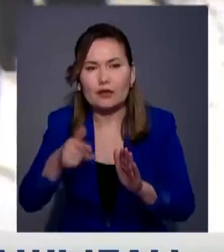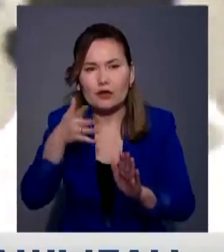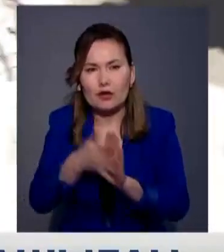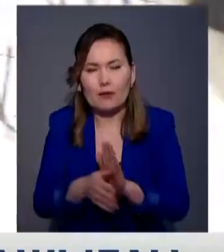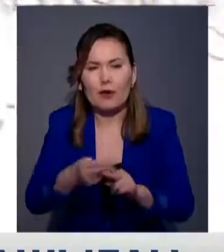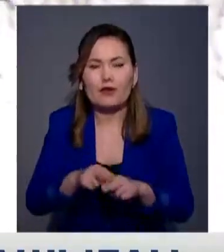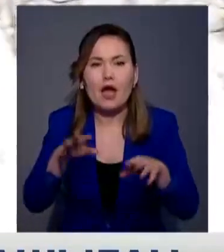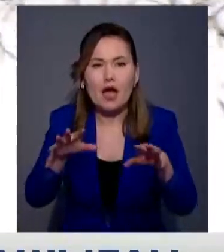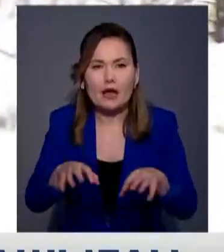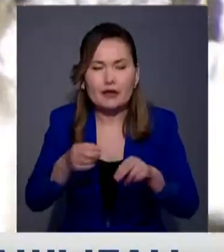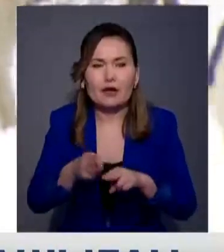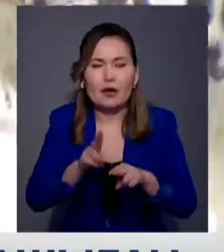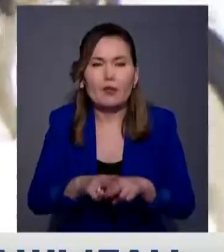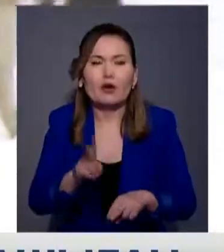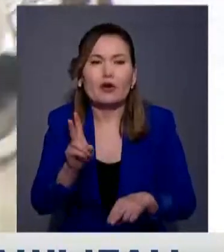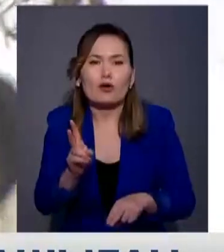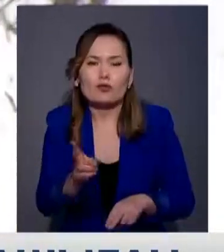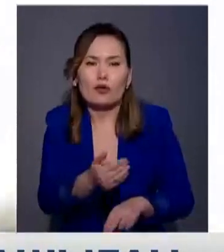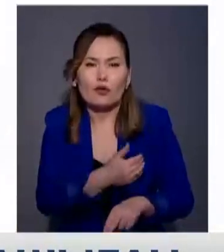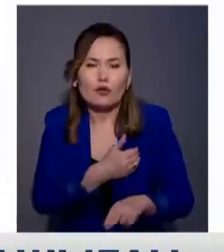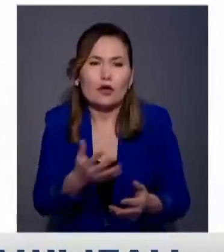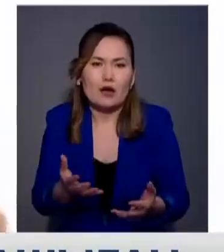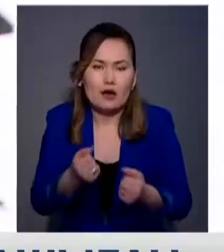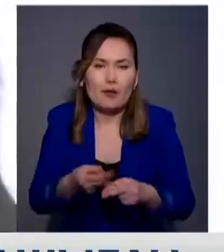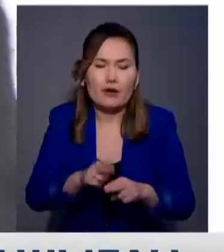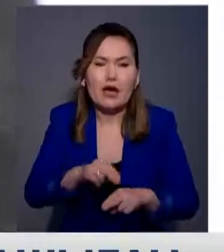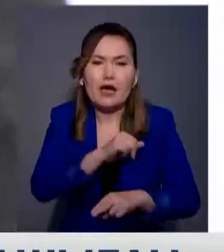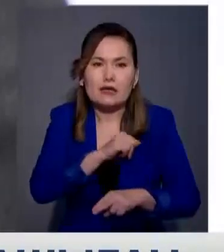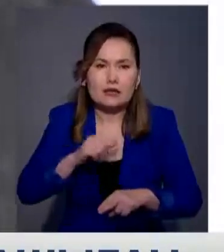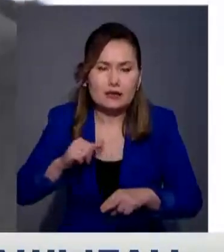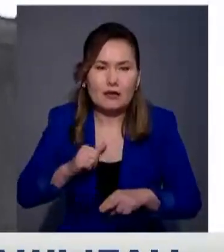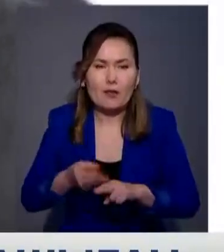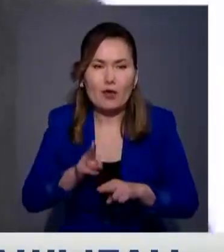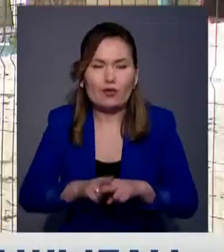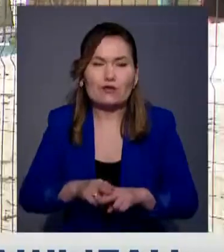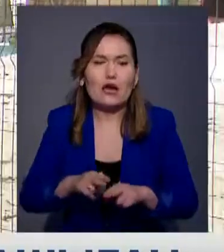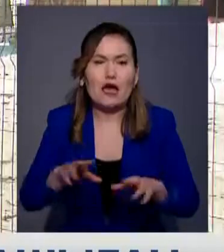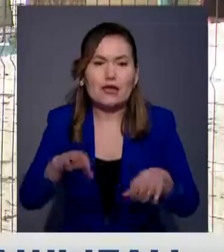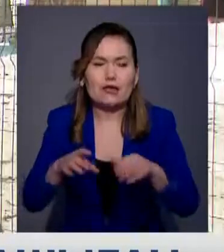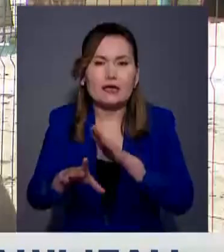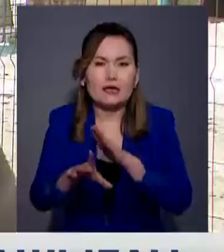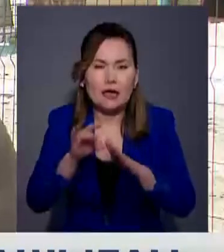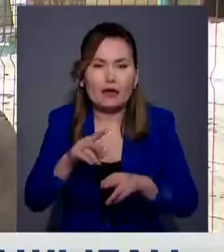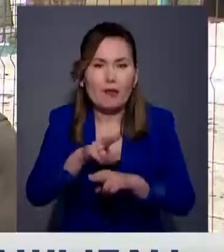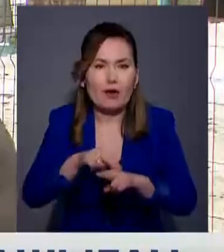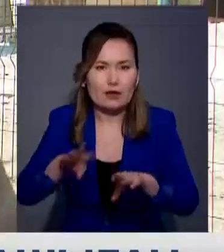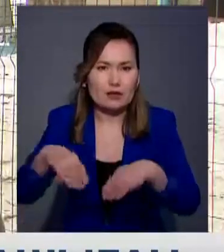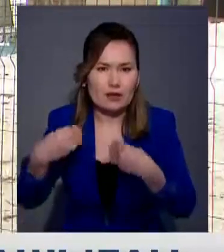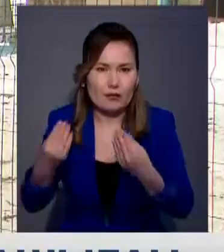Айтпақшы, иттер тек бағамын дегендерге таратылмайды. Үйретілетіндерін Сергей кинологиялық мектепке тапсырады. Здесь у нас происходит отбор,